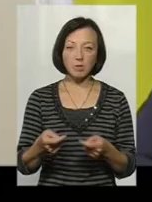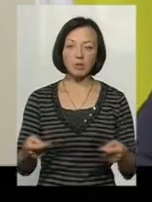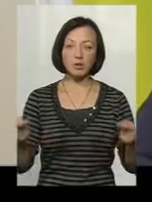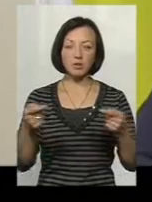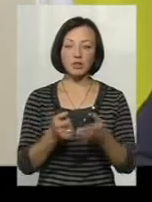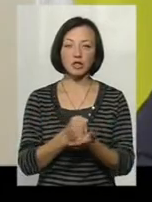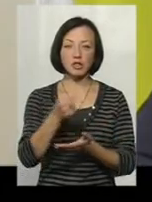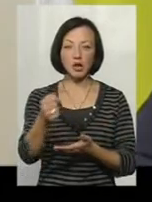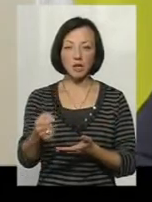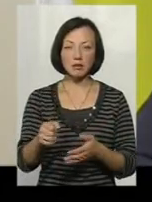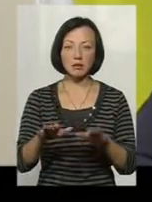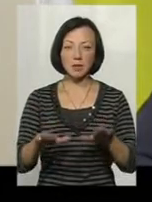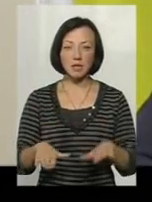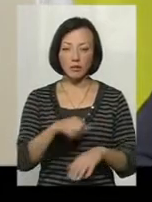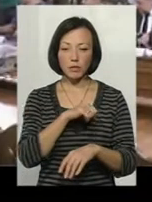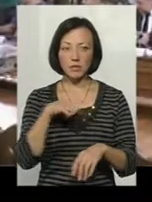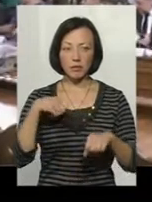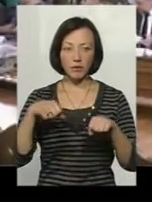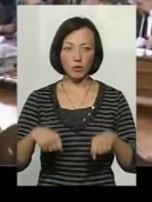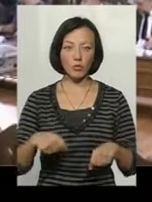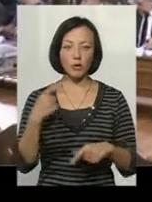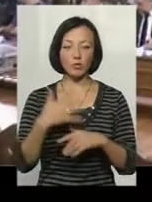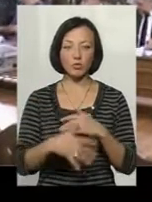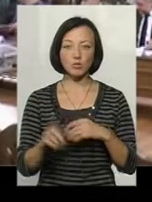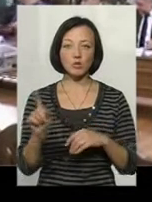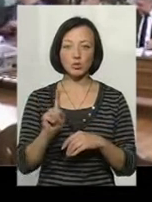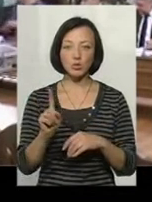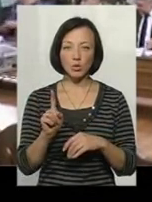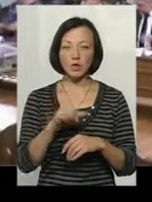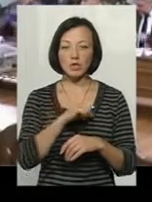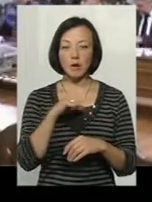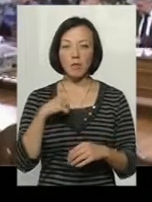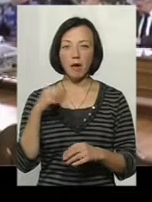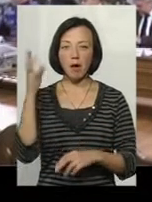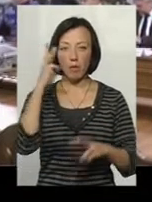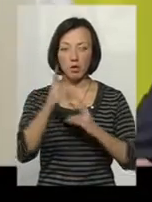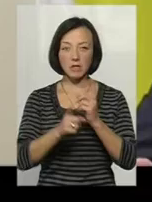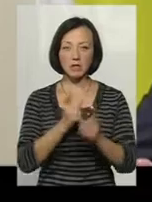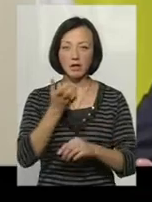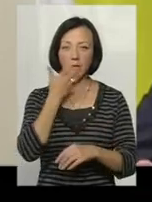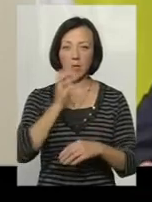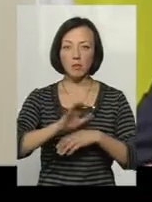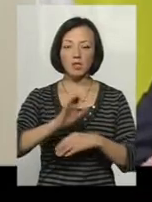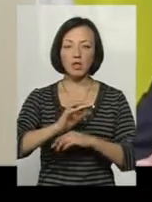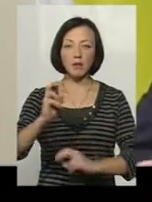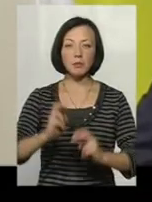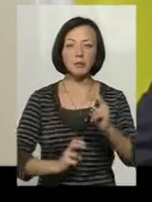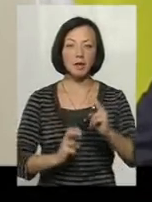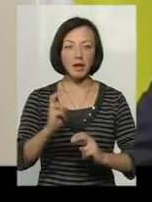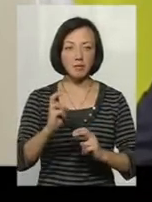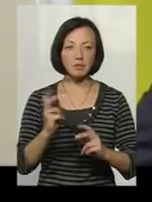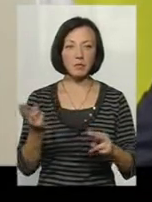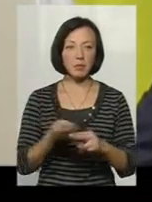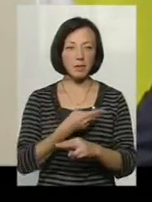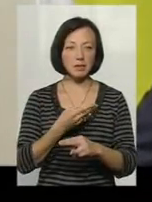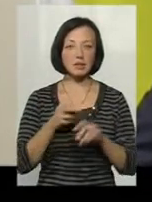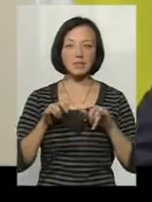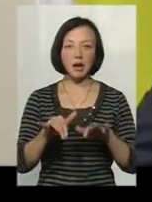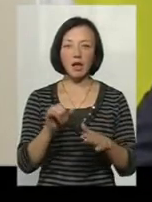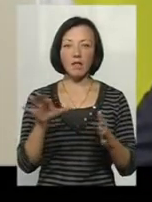з місцевим самоврядуванням. Ми розуміємо, що сама модернізація теплопостачальних підприємств без